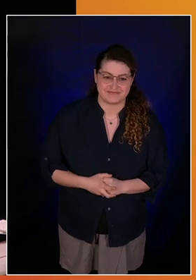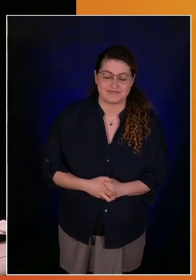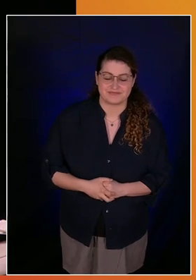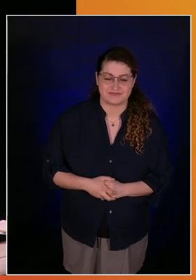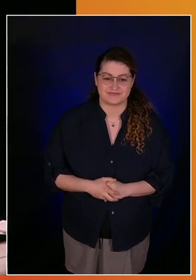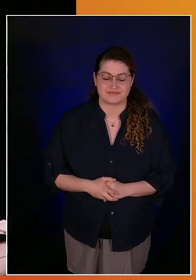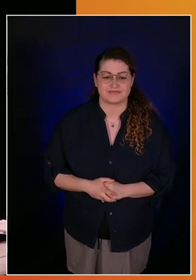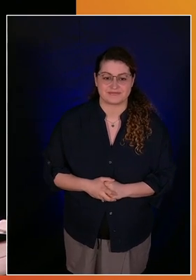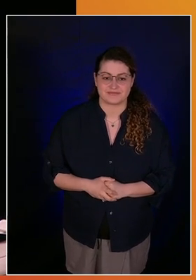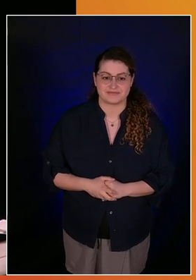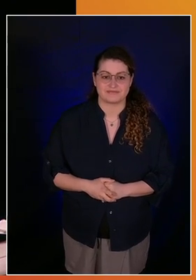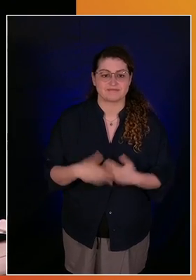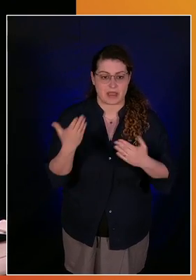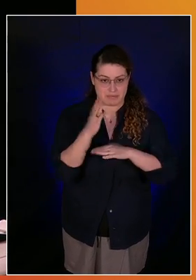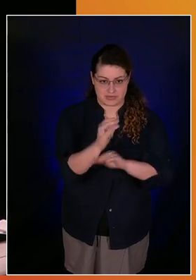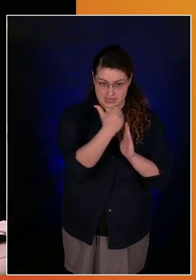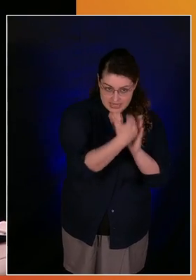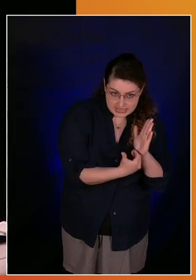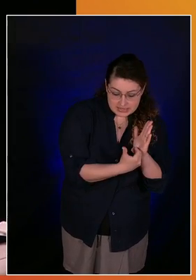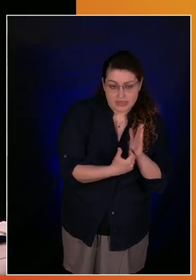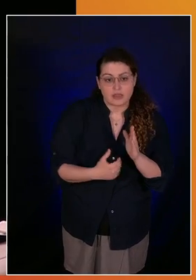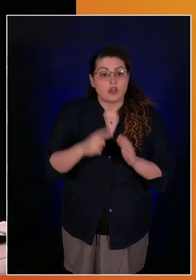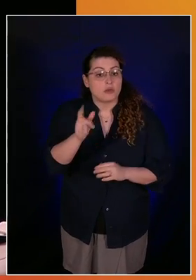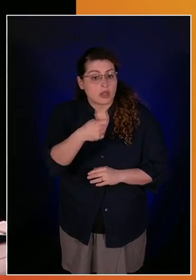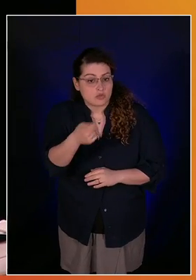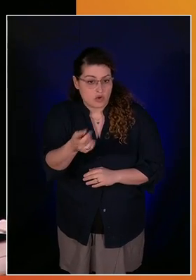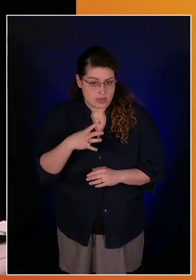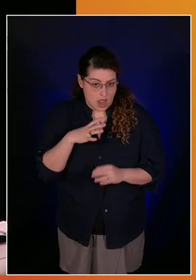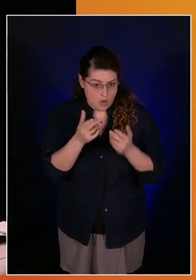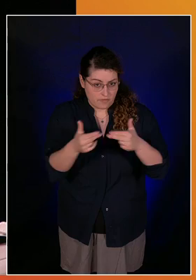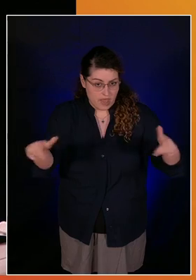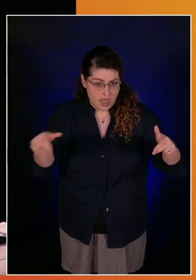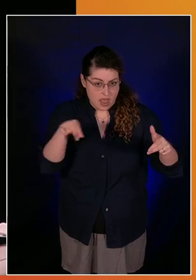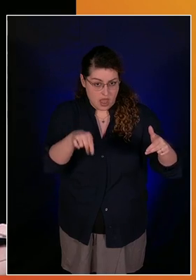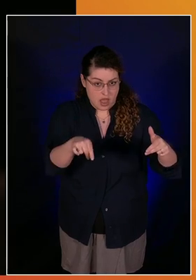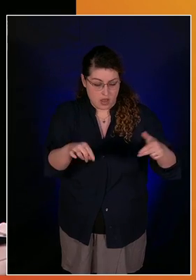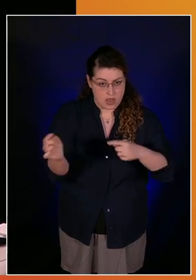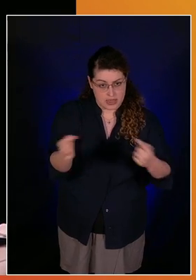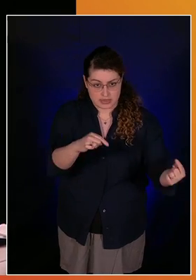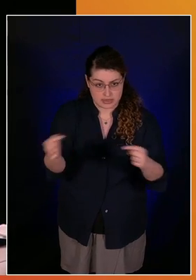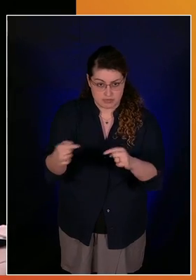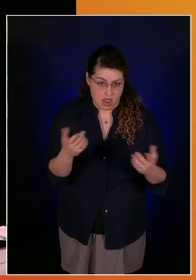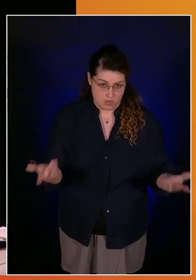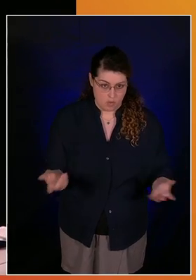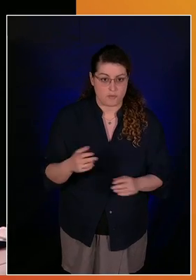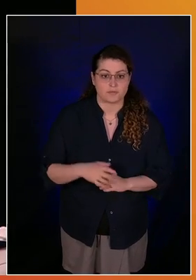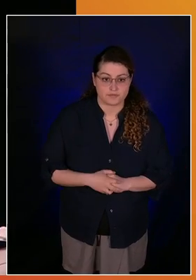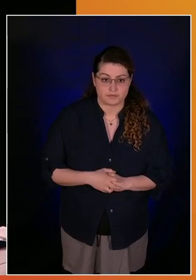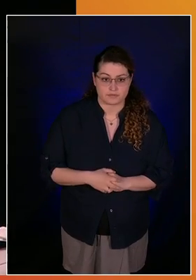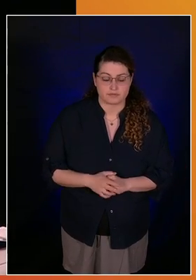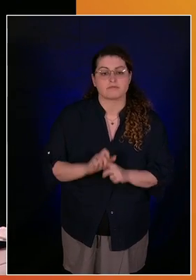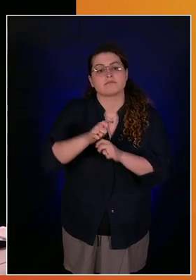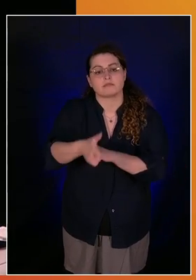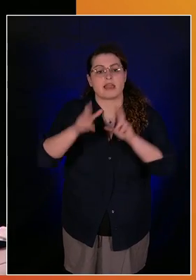euh présentation de la liste et il y aura évidemment l'ouverture d'un débat sur cela nous passerons à